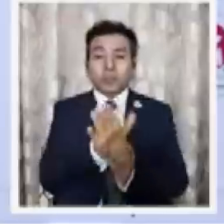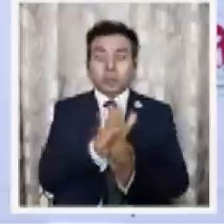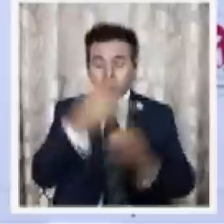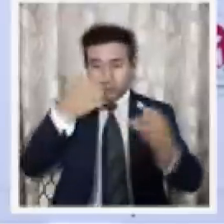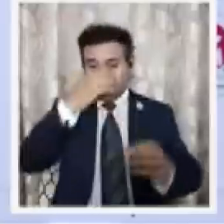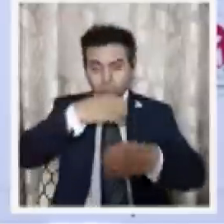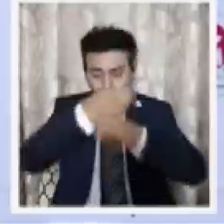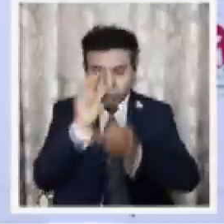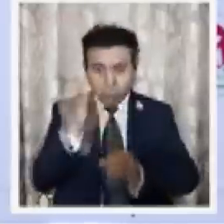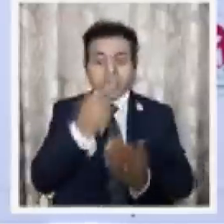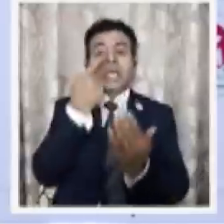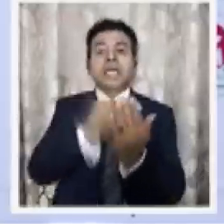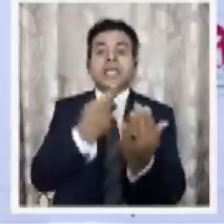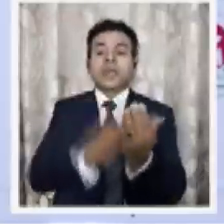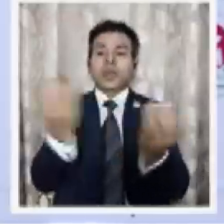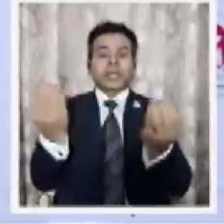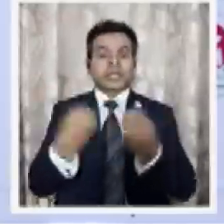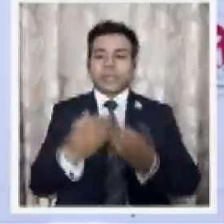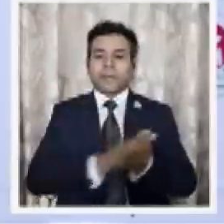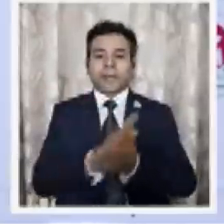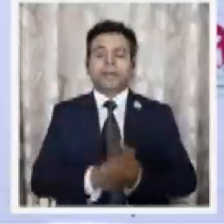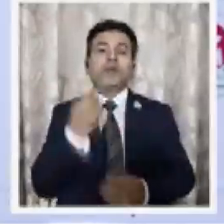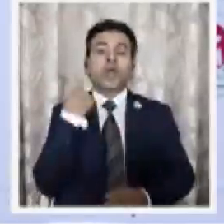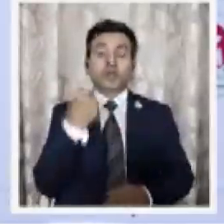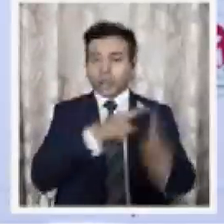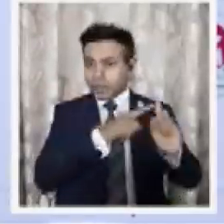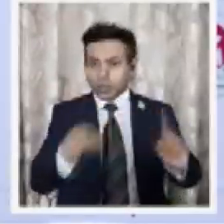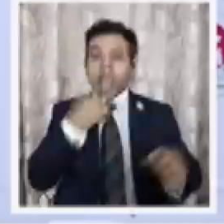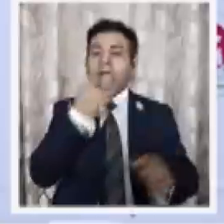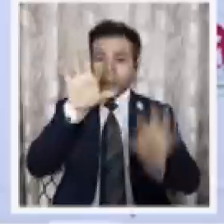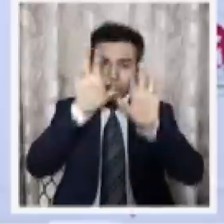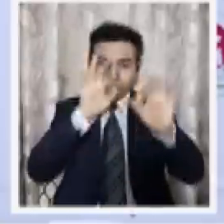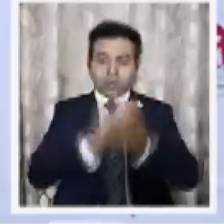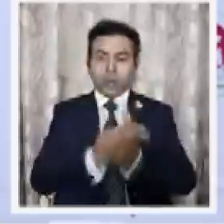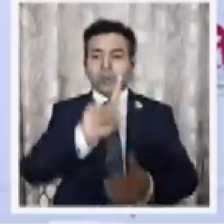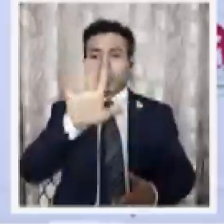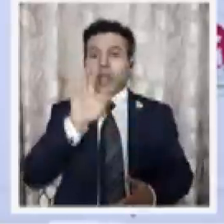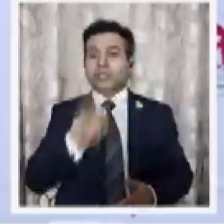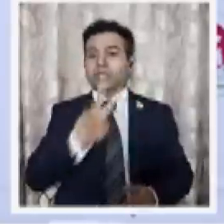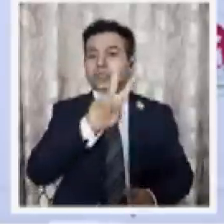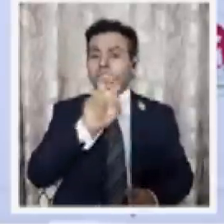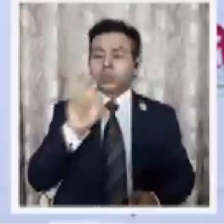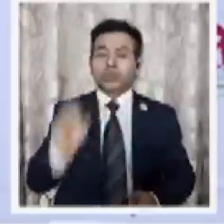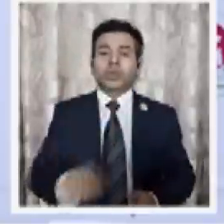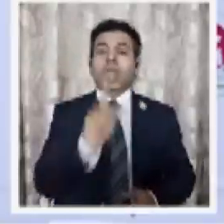পরীক্ষা রিপোর্ট দিতে পারে নাই এবং 3টি বেসরকারি পরীক্ষাগার পরীক্ষা রিপোর্ট দেয় নাই। গত 24 ঘন্টায় নমুনা সংগৃহীত